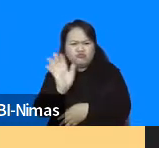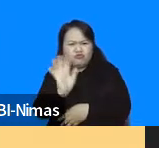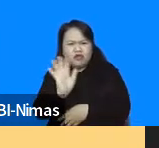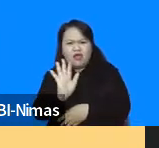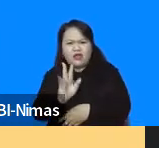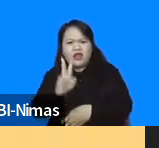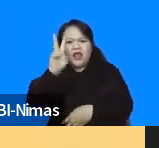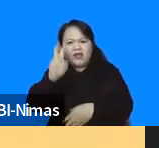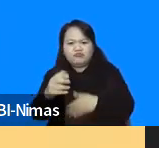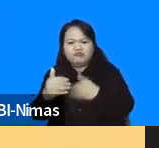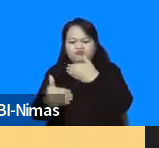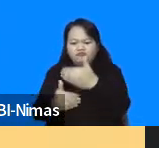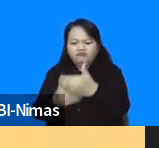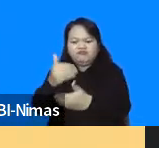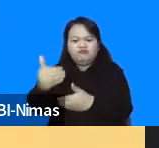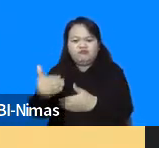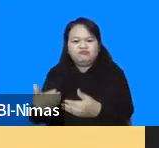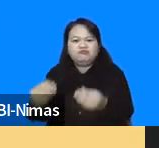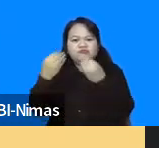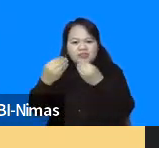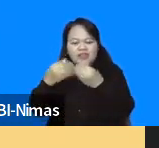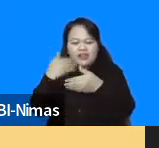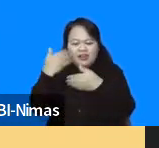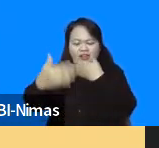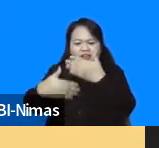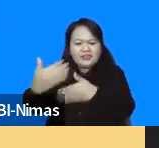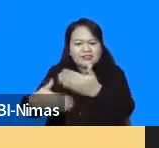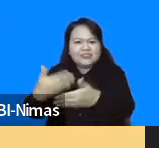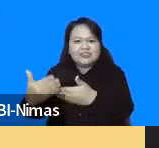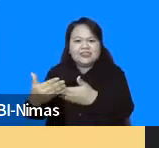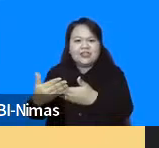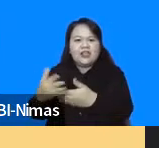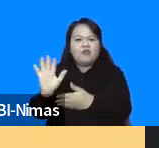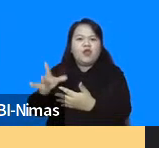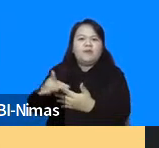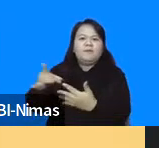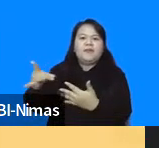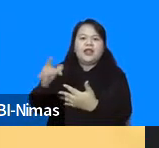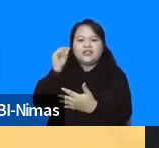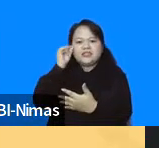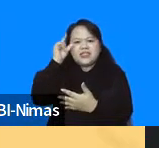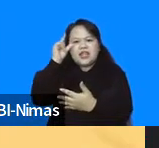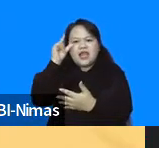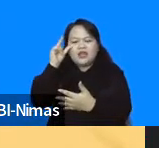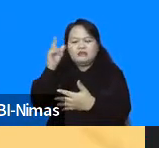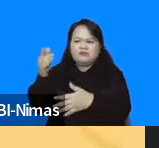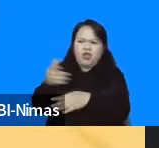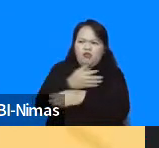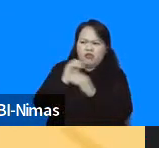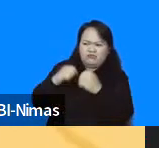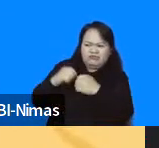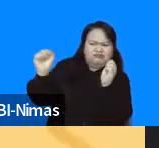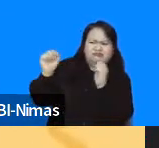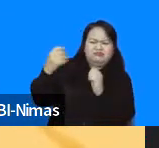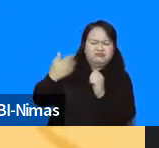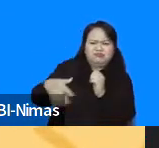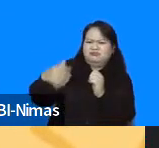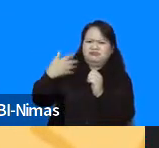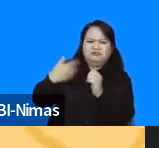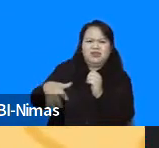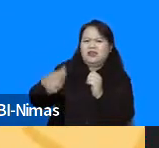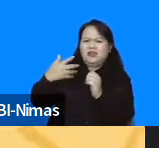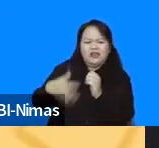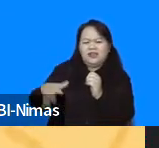Bukankah harusnya pendidikan yang ku jalani bukan pilihan yang sedari awal tak